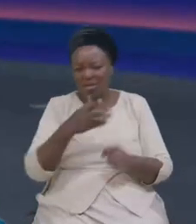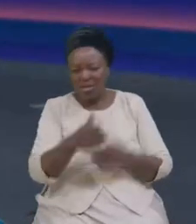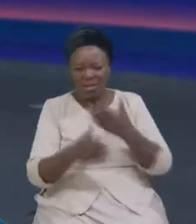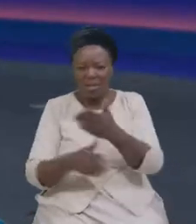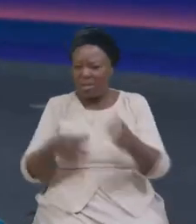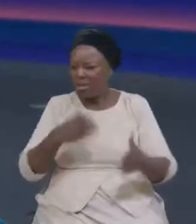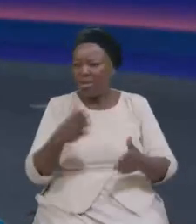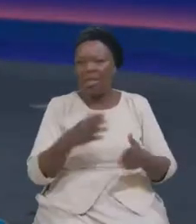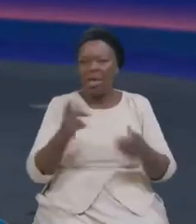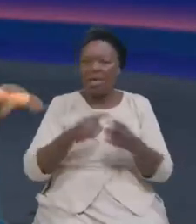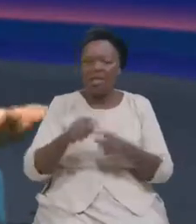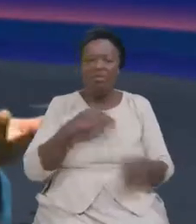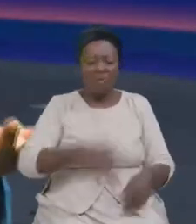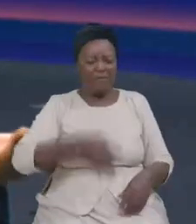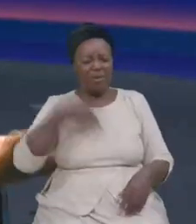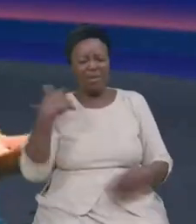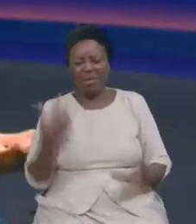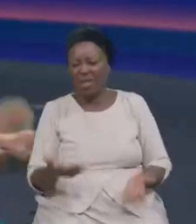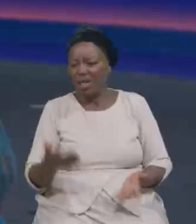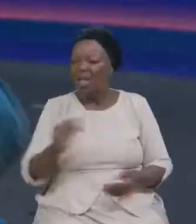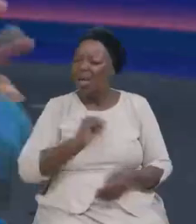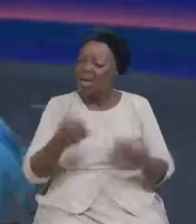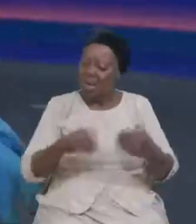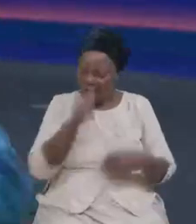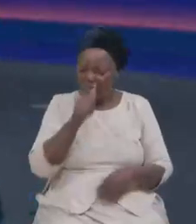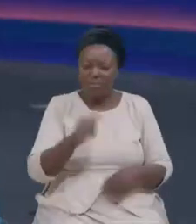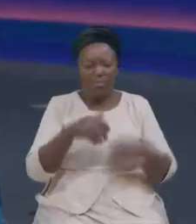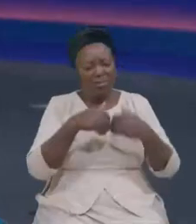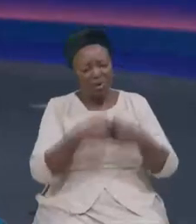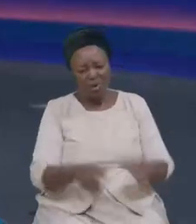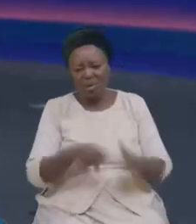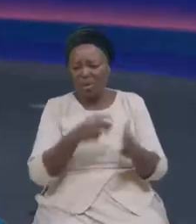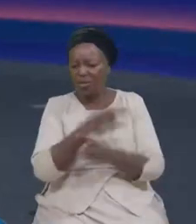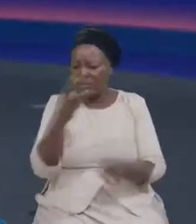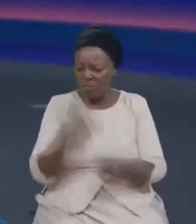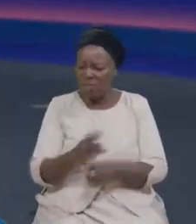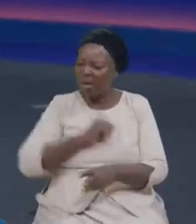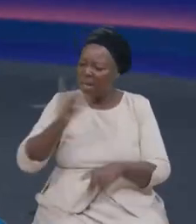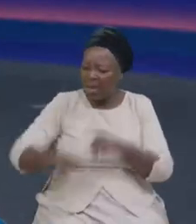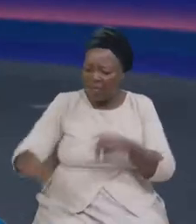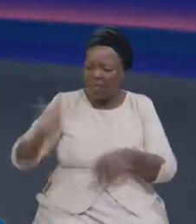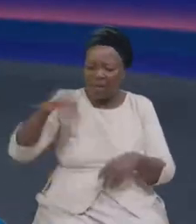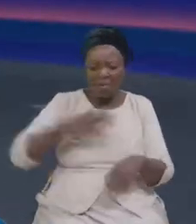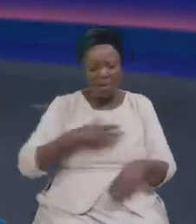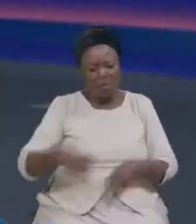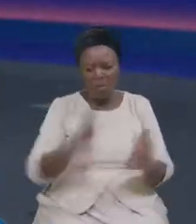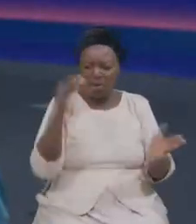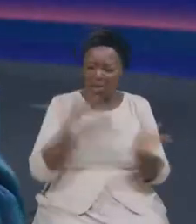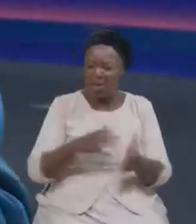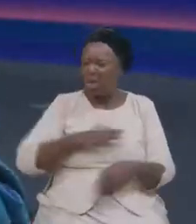perdu. Je ne trouve plus mon chemin. Et tout semble ténébreux, sombre. Qu'est-ce que je vais